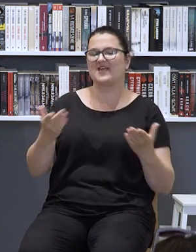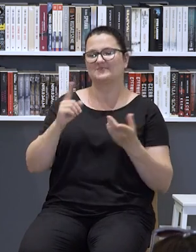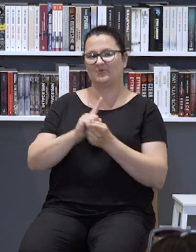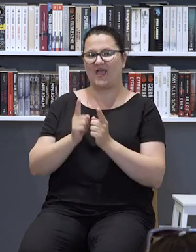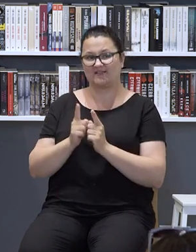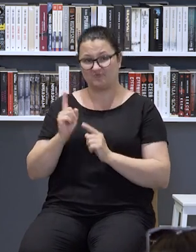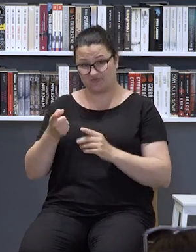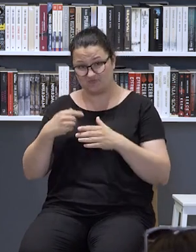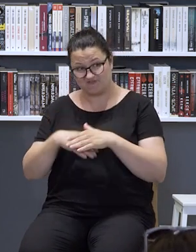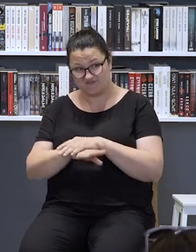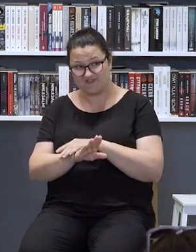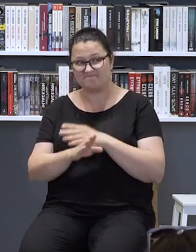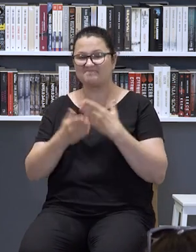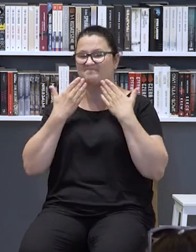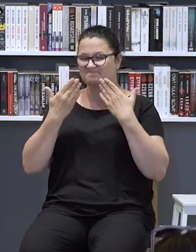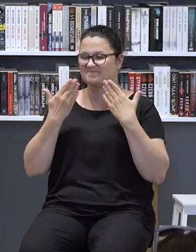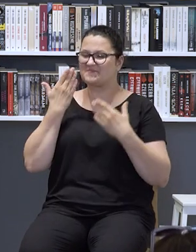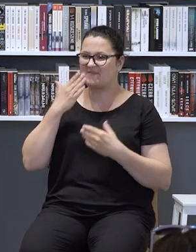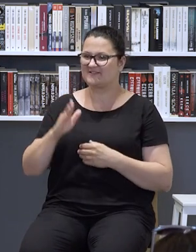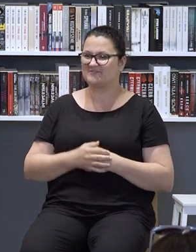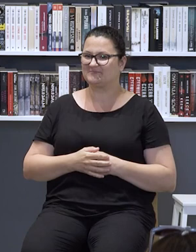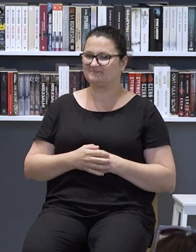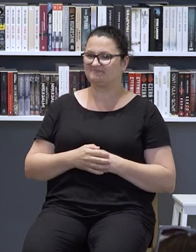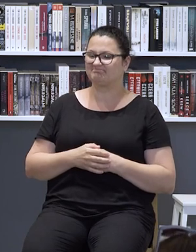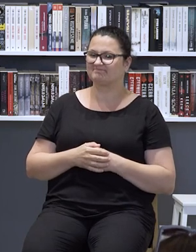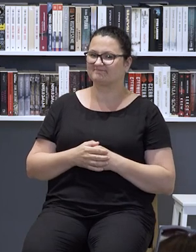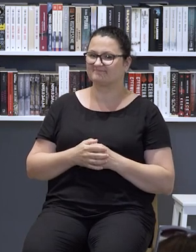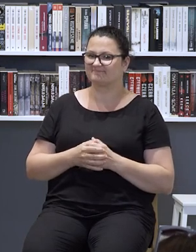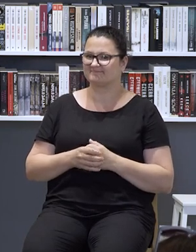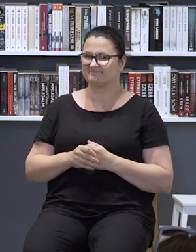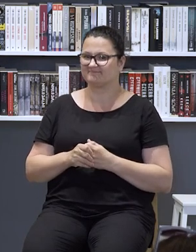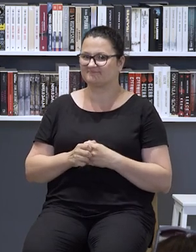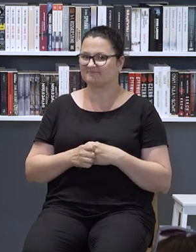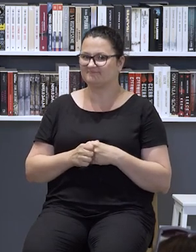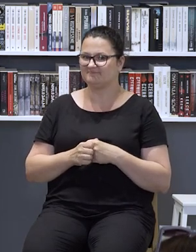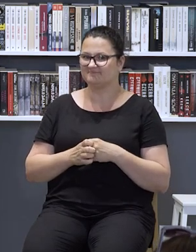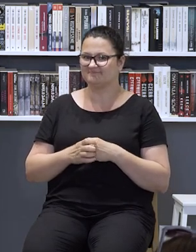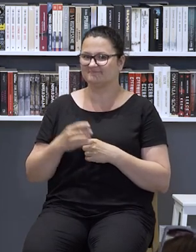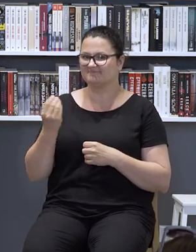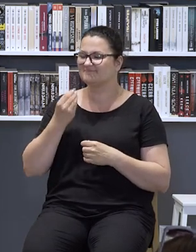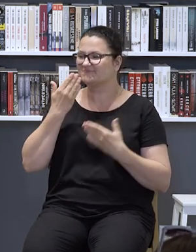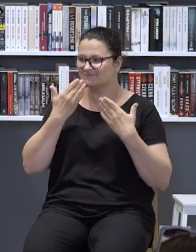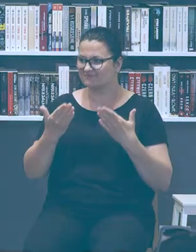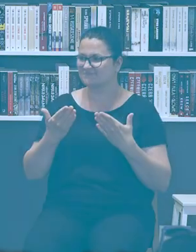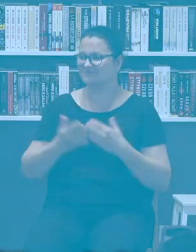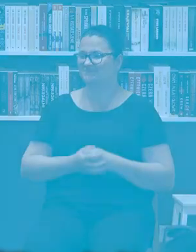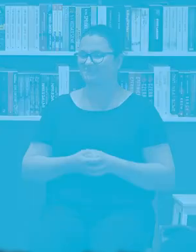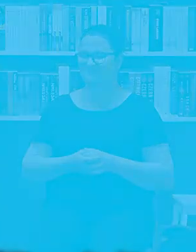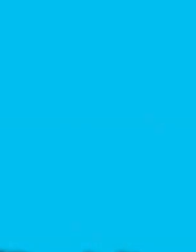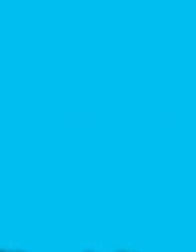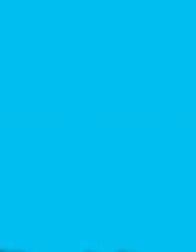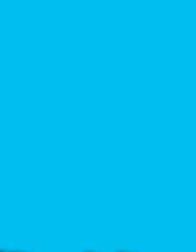opuścić salę. Dziękujemy bardzo. Jeszcze raz bardzo dziękuję pani tłumaczce oraz Paulinie.